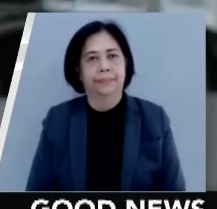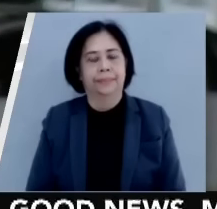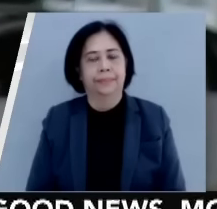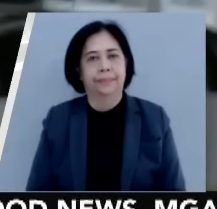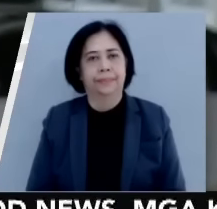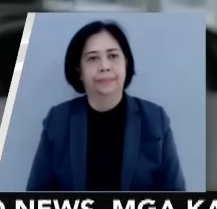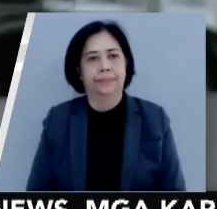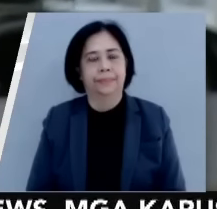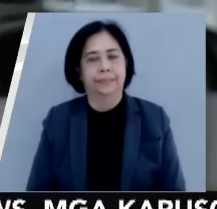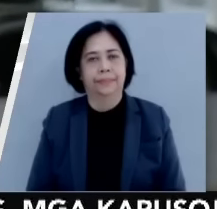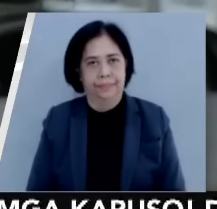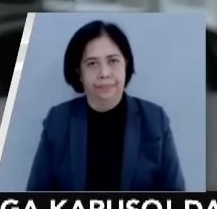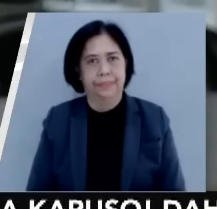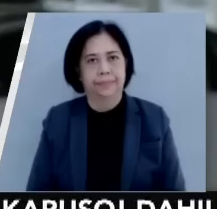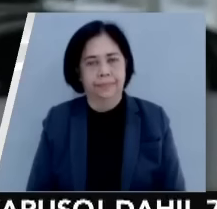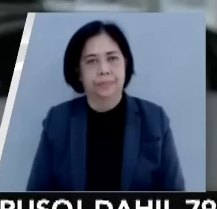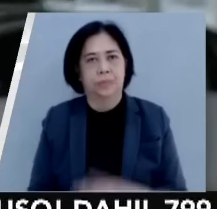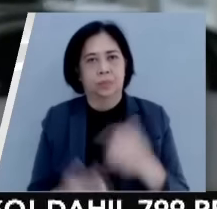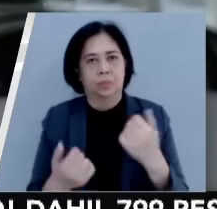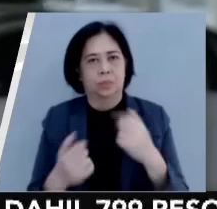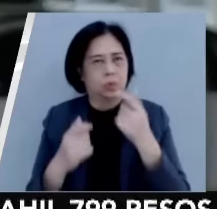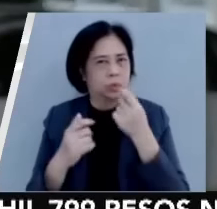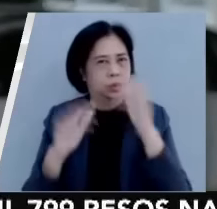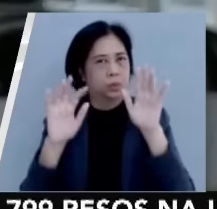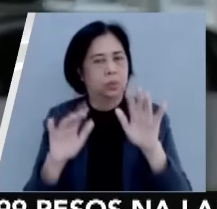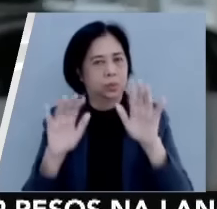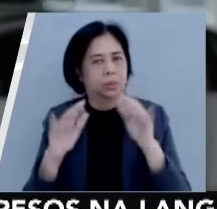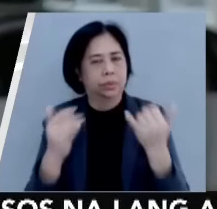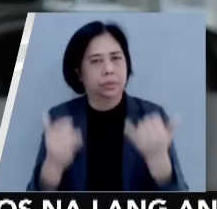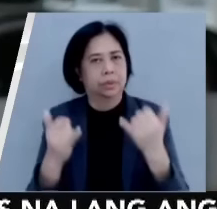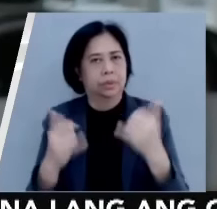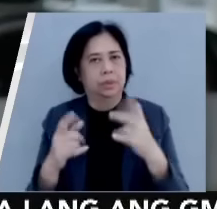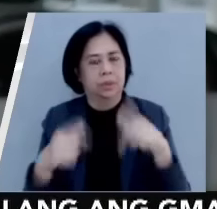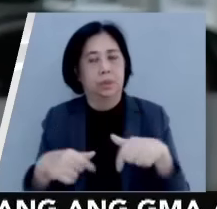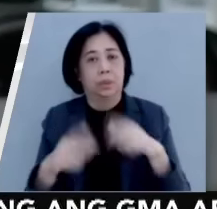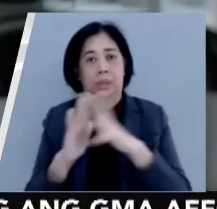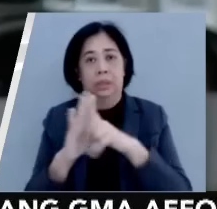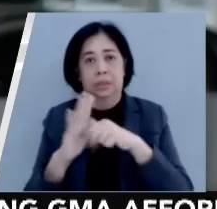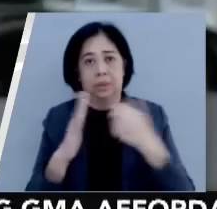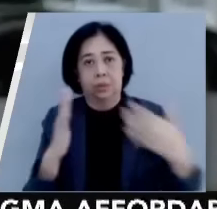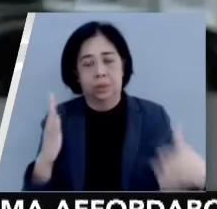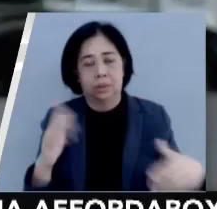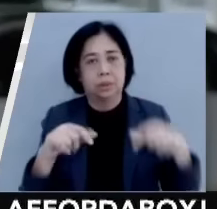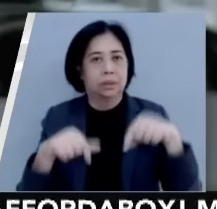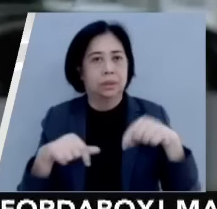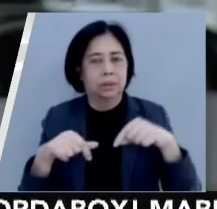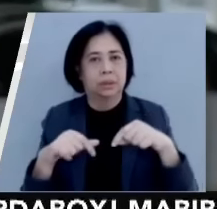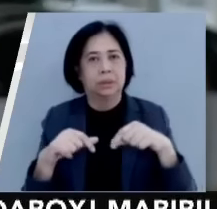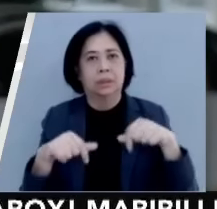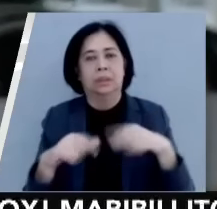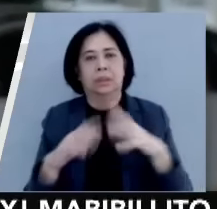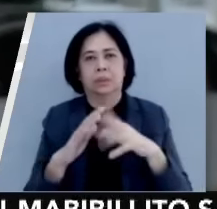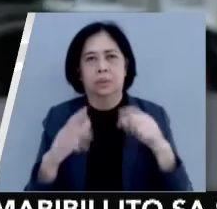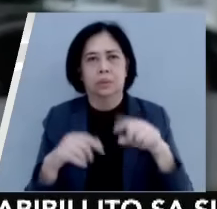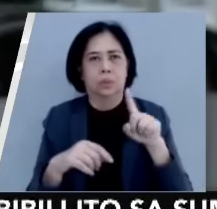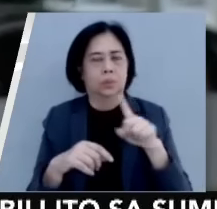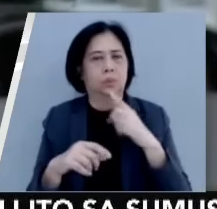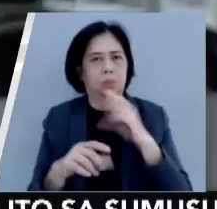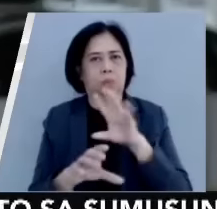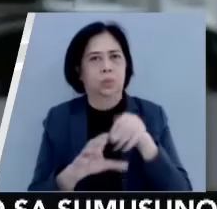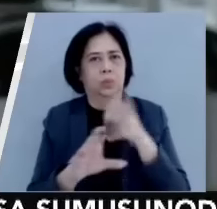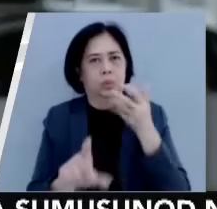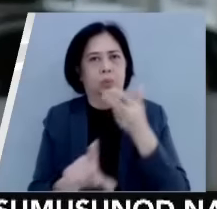Melvie Kimil, bahagya nga lamang umuulan na sa mga oras na ito dito sa Catanduanes. At itong Catanduanes na ay isa sa mga napuruhan itong si